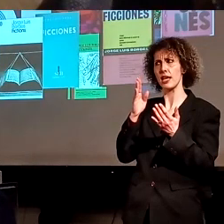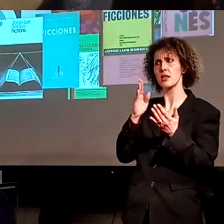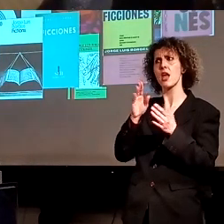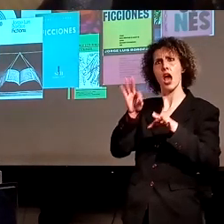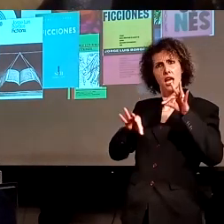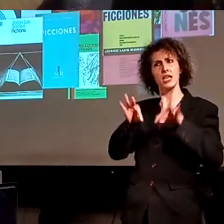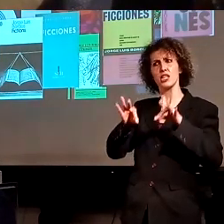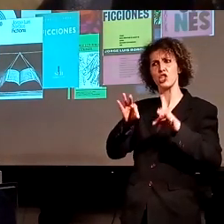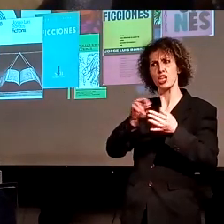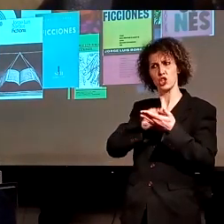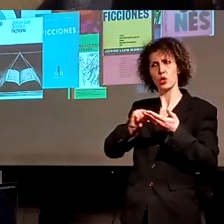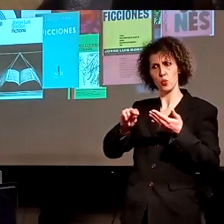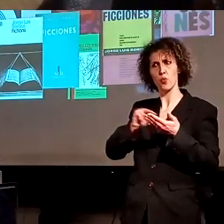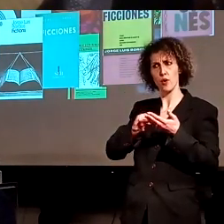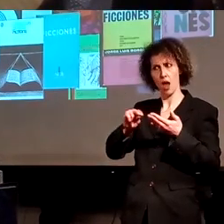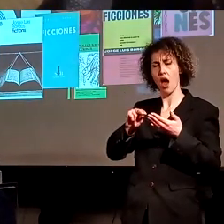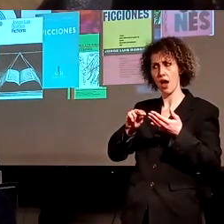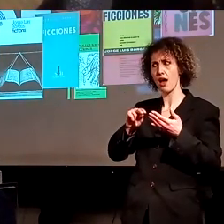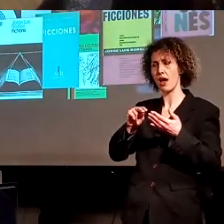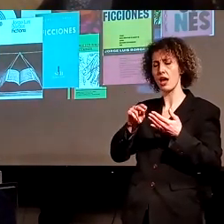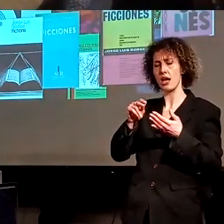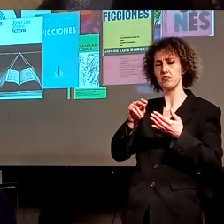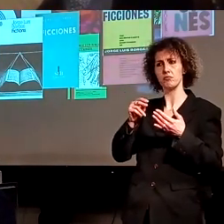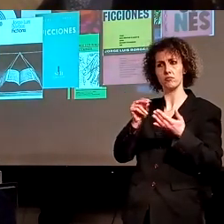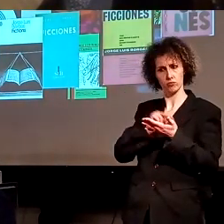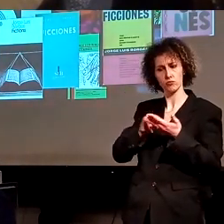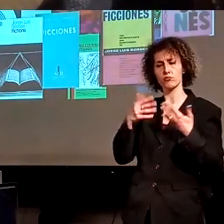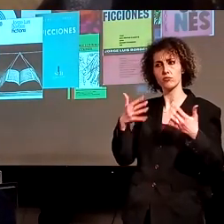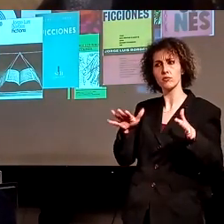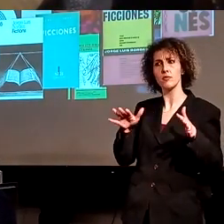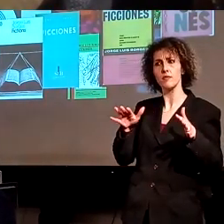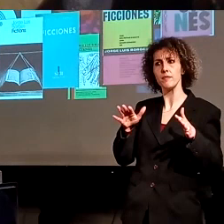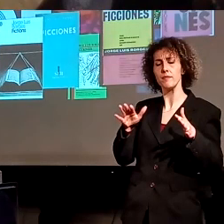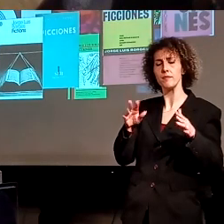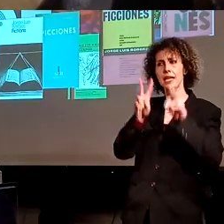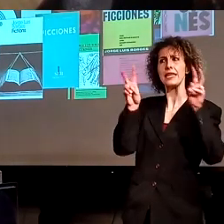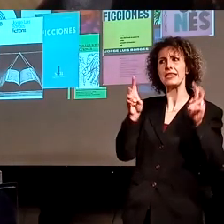rischiamo i tesori gli altri con con